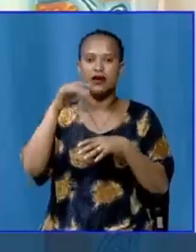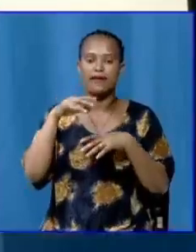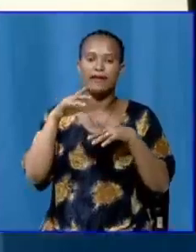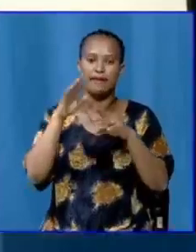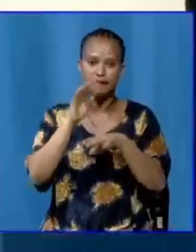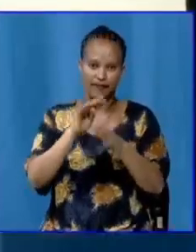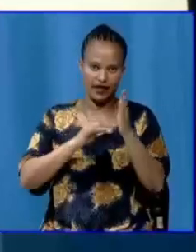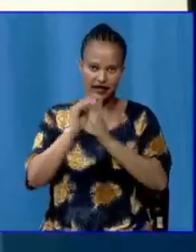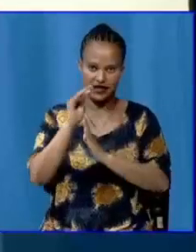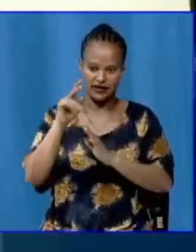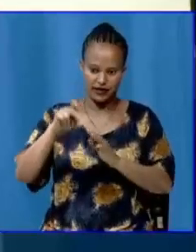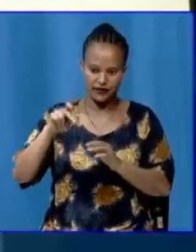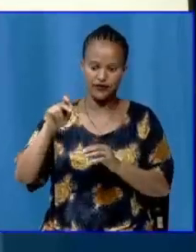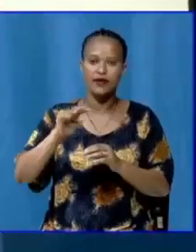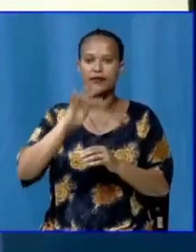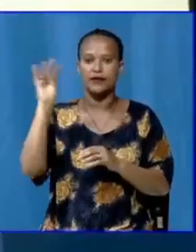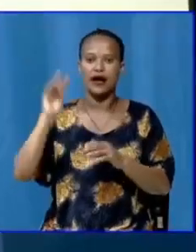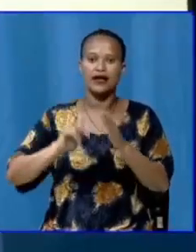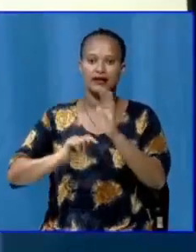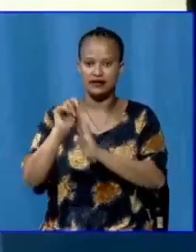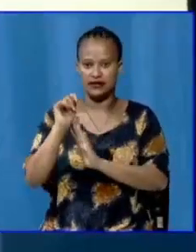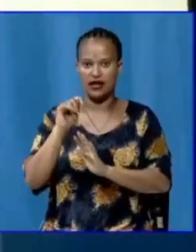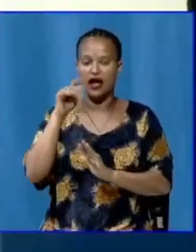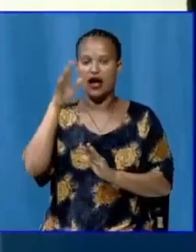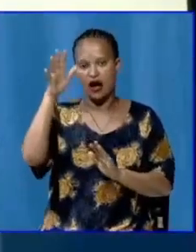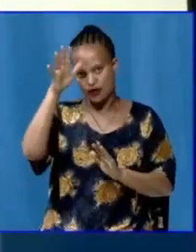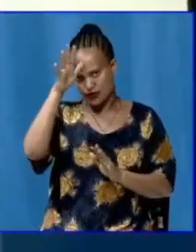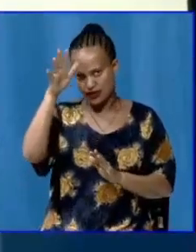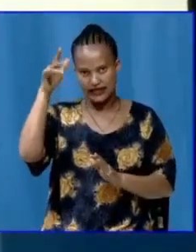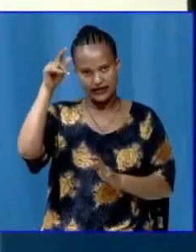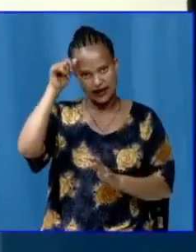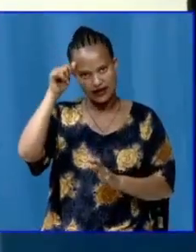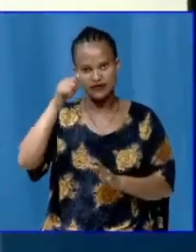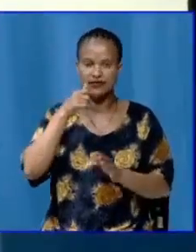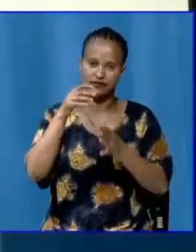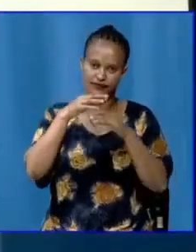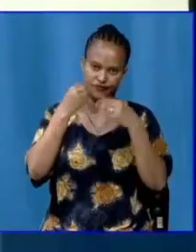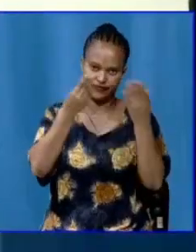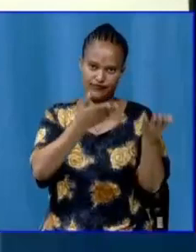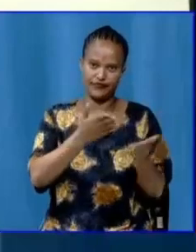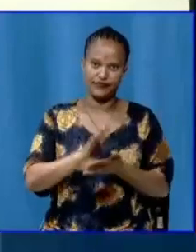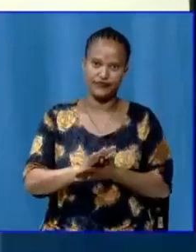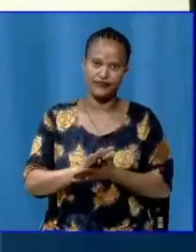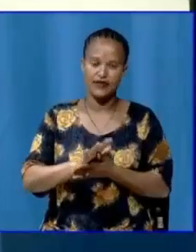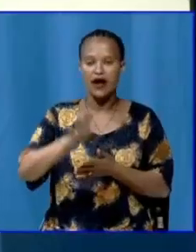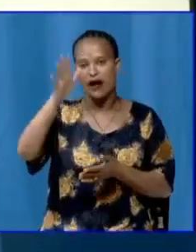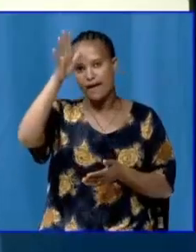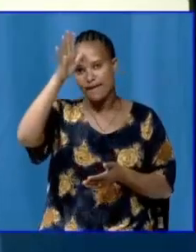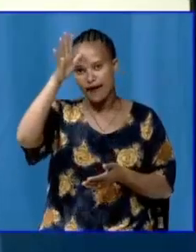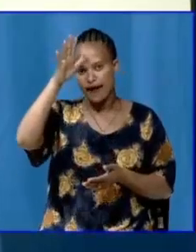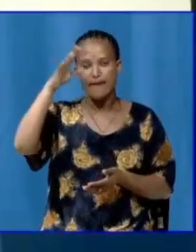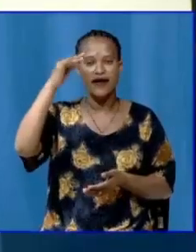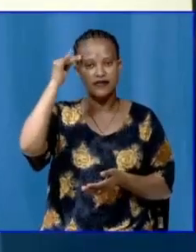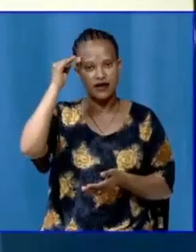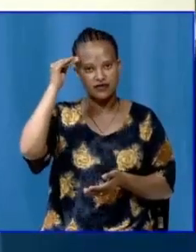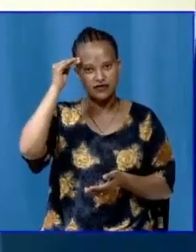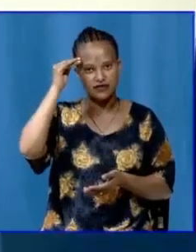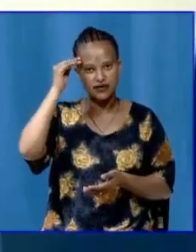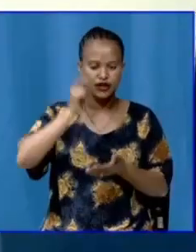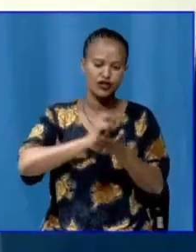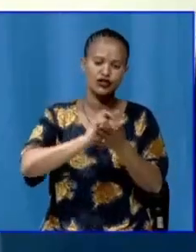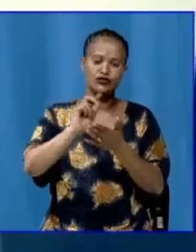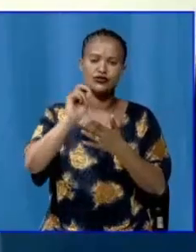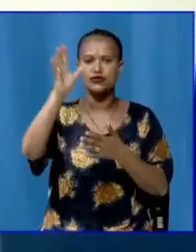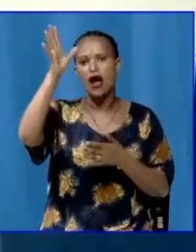መቐለን ደቡብ ምብራቕን ትግራይ ኣቡነ ኢሳያስ ሓቢሮም። ብፁእ ወቅዱስ ኣቦና ኣቡነ ማትያስ ቅዱስ